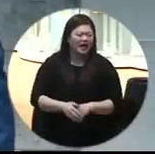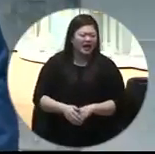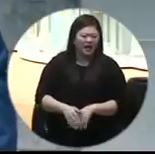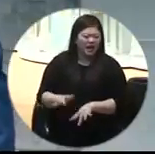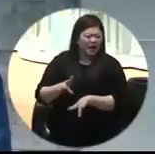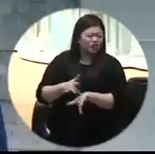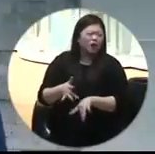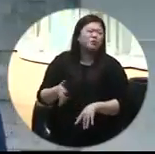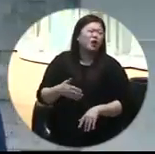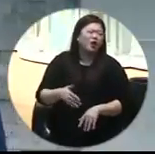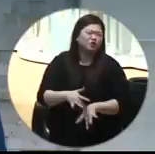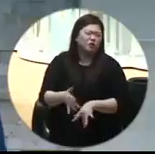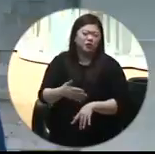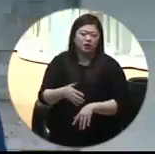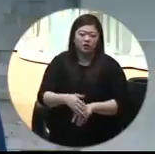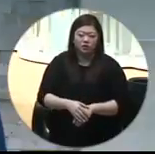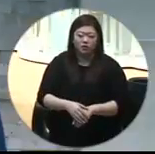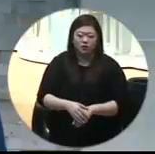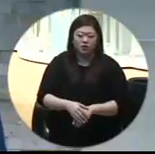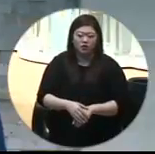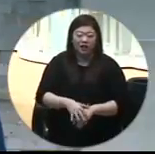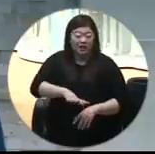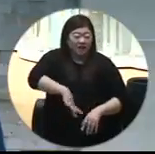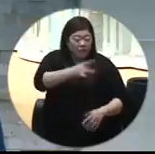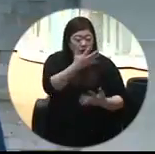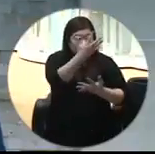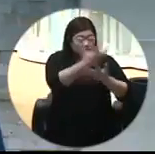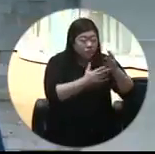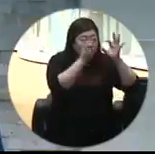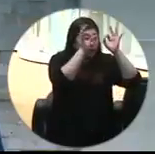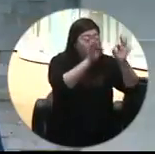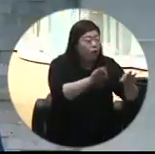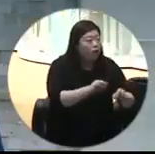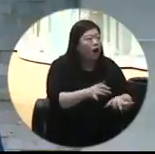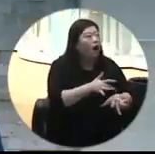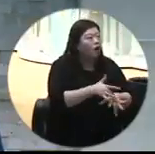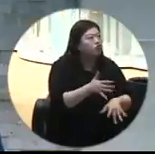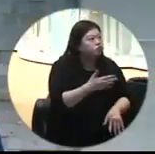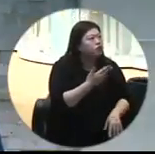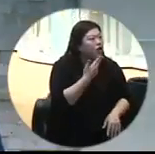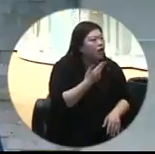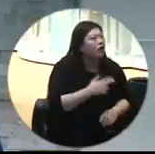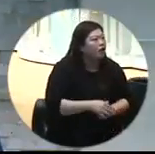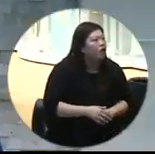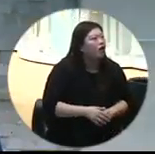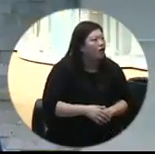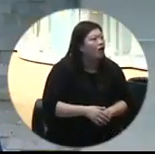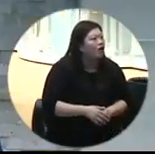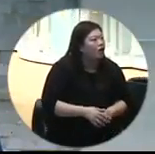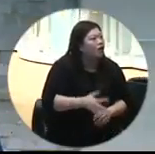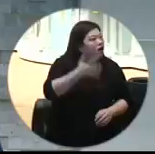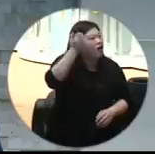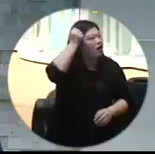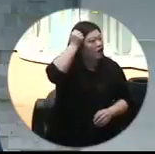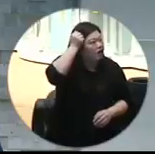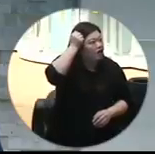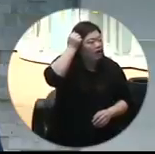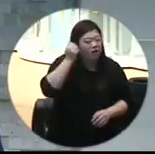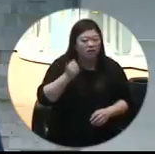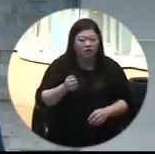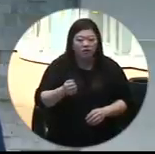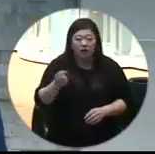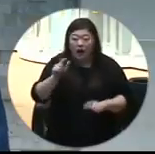정보가 무의식 속에 남아있다가 어떤 그런 특정한 계기를 통해서 나타나는 현상 아니냐라고